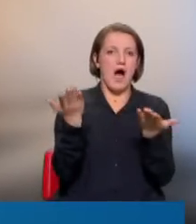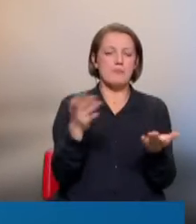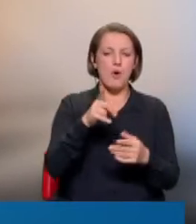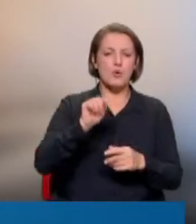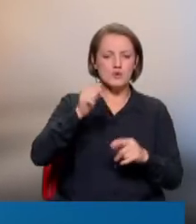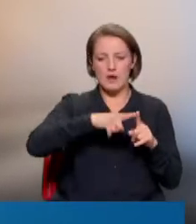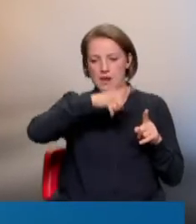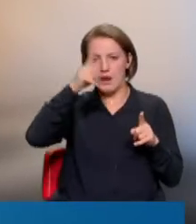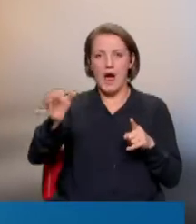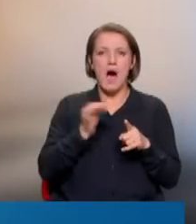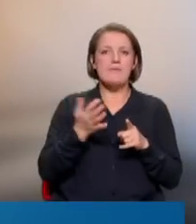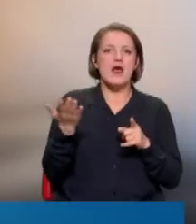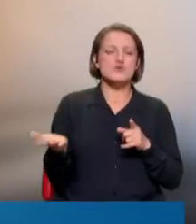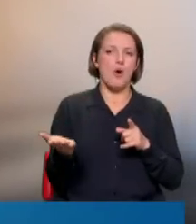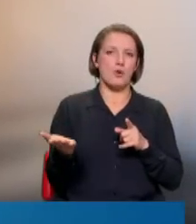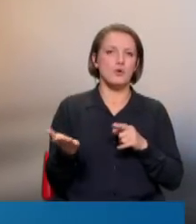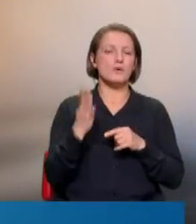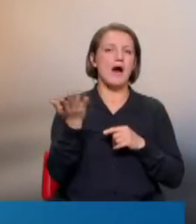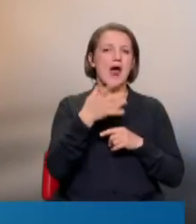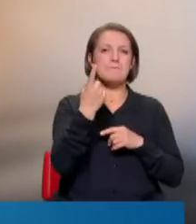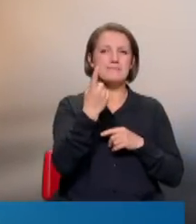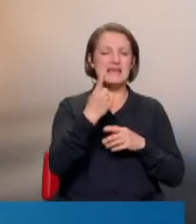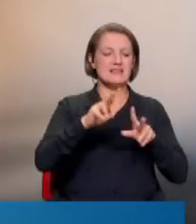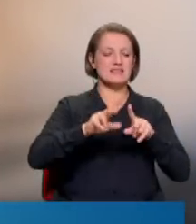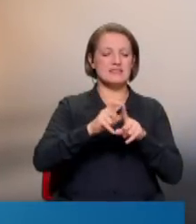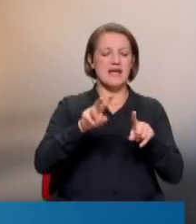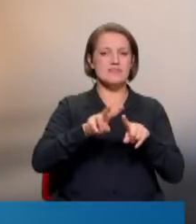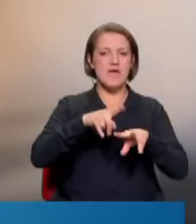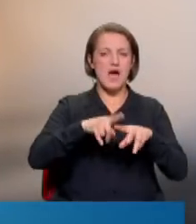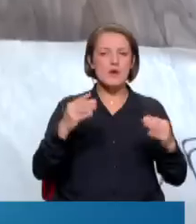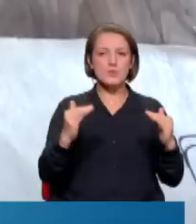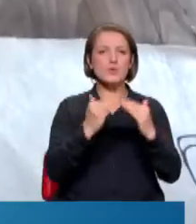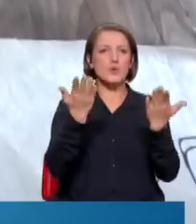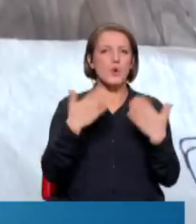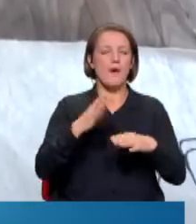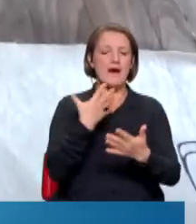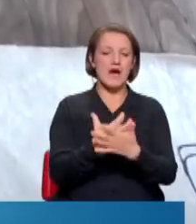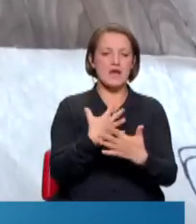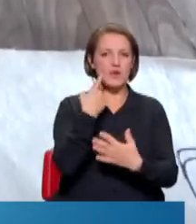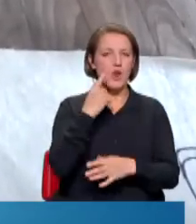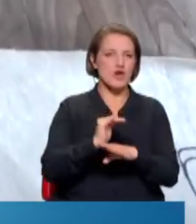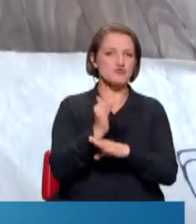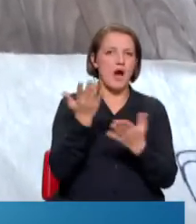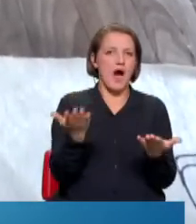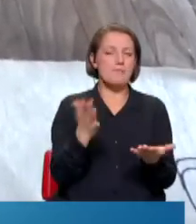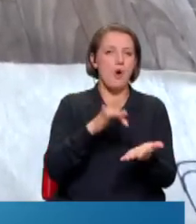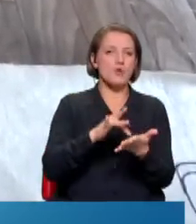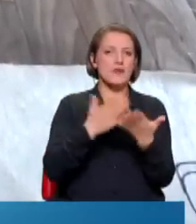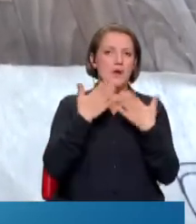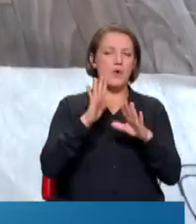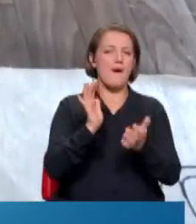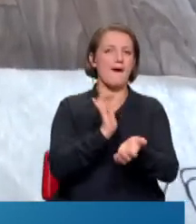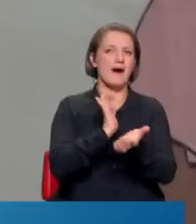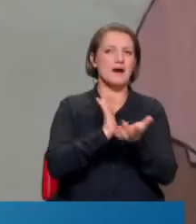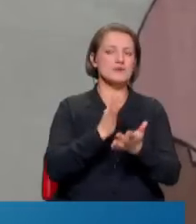o gün bugündür haber yok Merve ateş'ten herhangi bir DNA eşleşmesi de olmadı kayıtlara göre hayatta Ama ortada yok